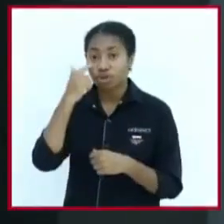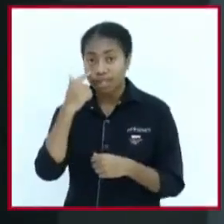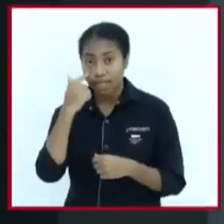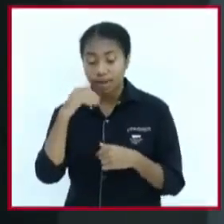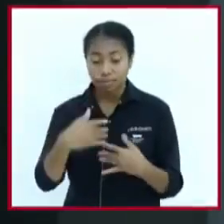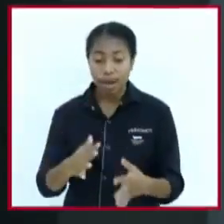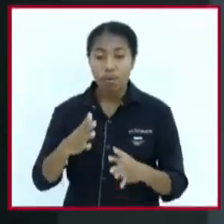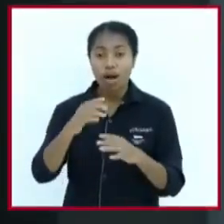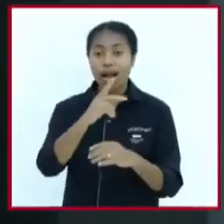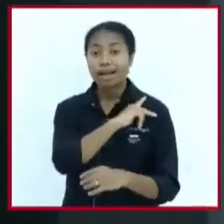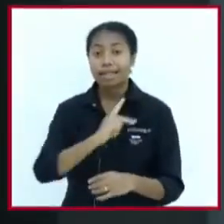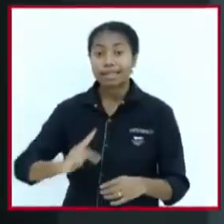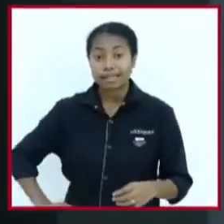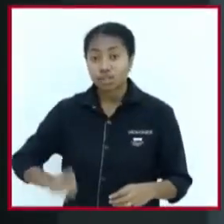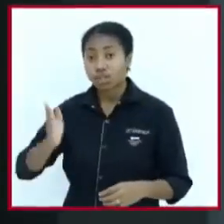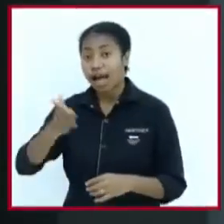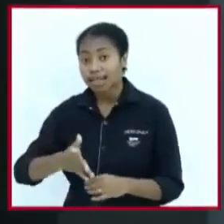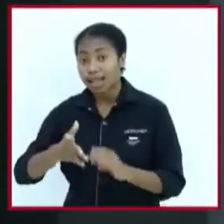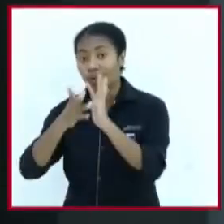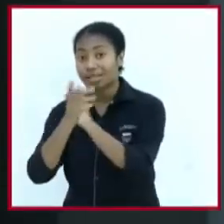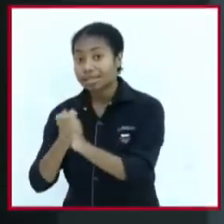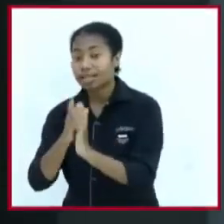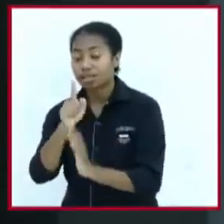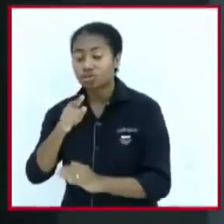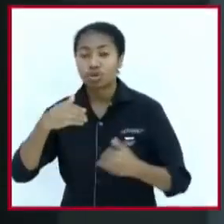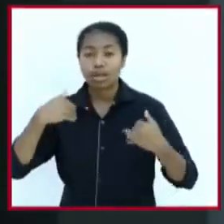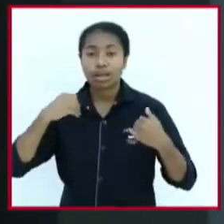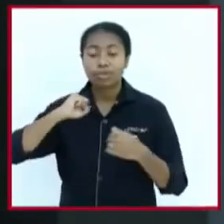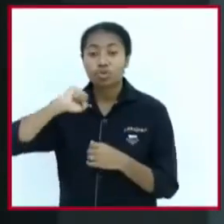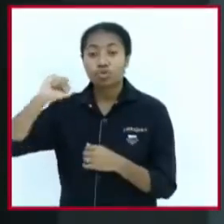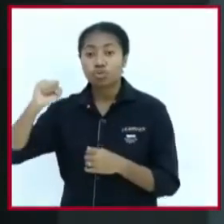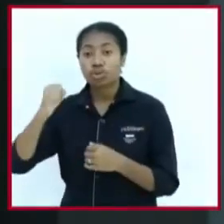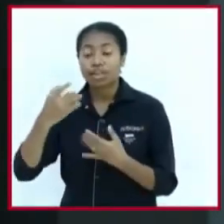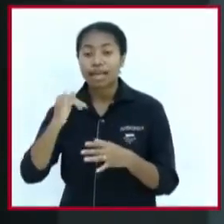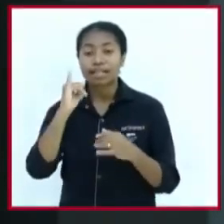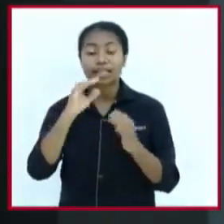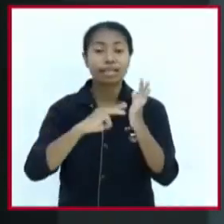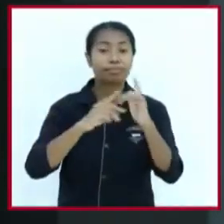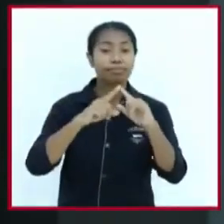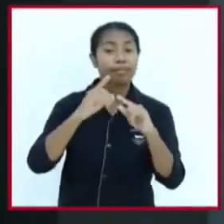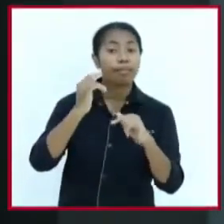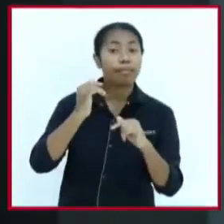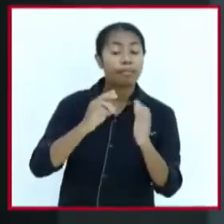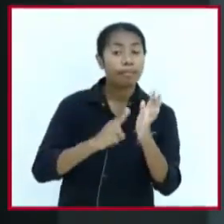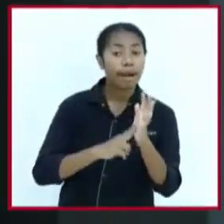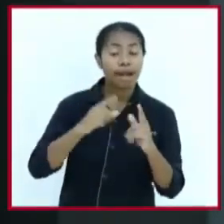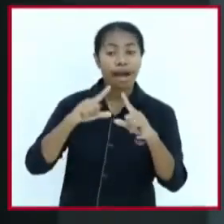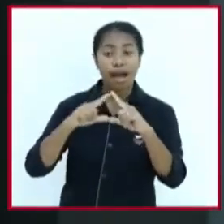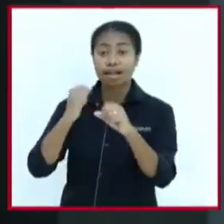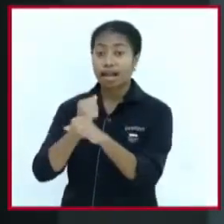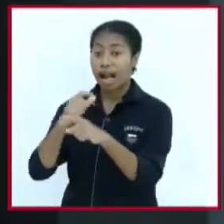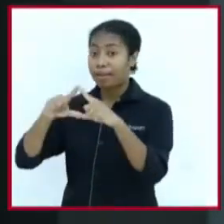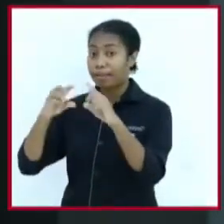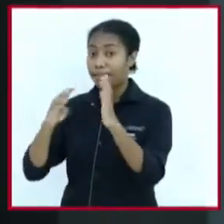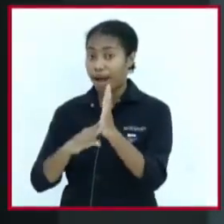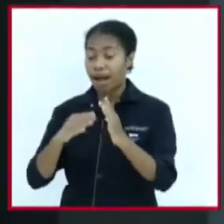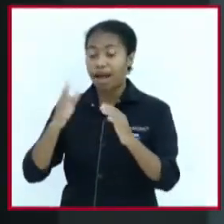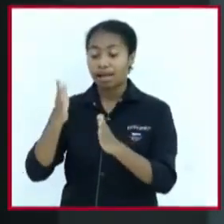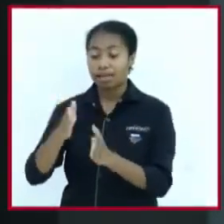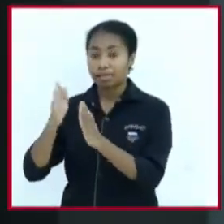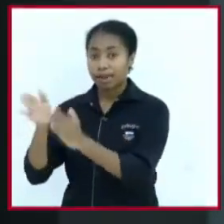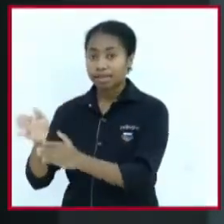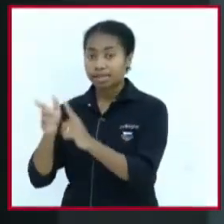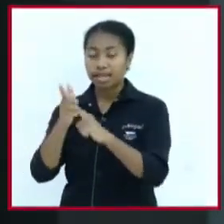Kristus atau Kristen jauh lebih unggul dari iman atau agama Yahudi maka penulis surat